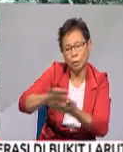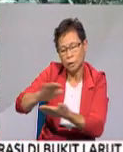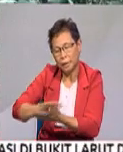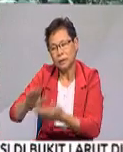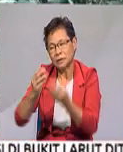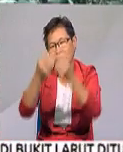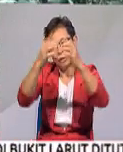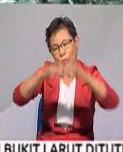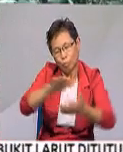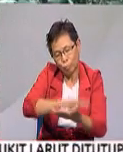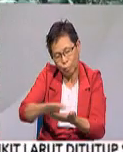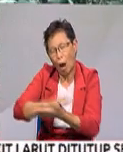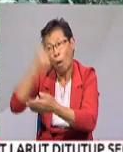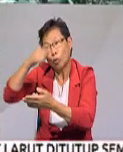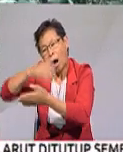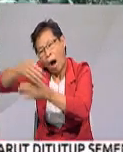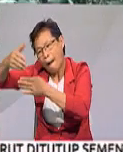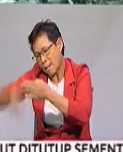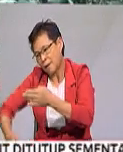runtuh diselesaikan.